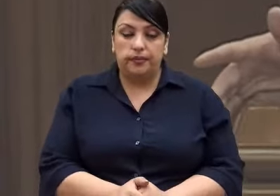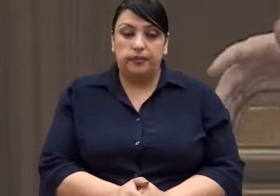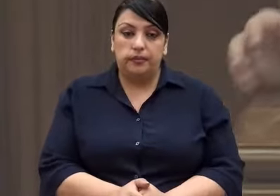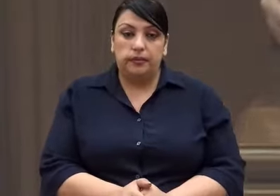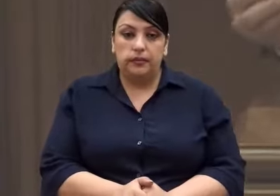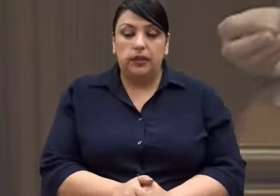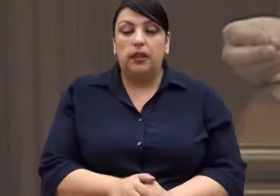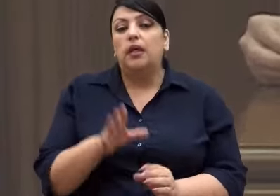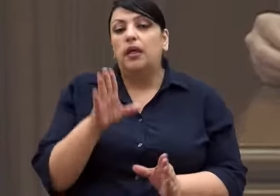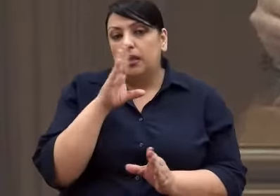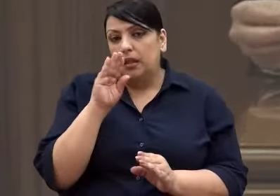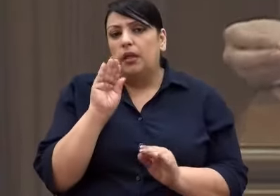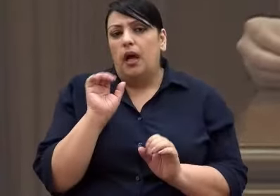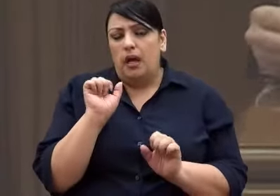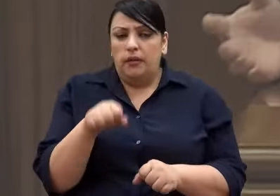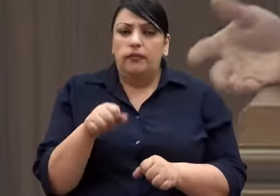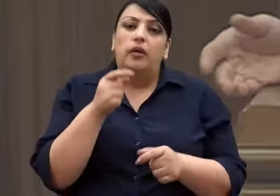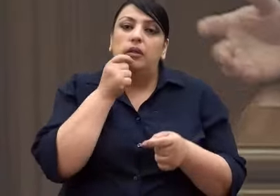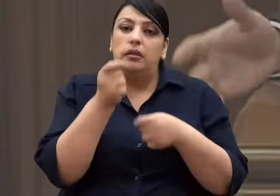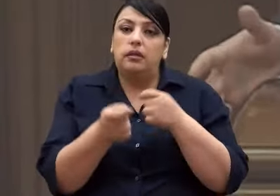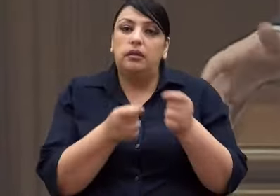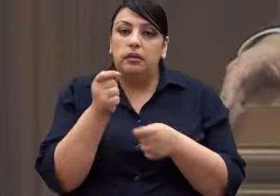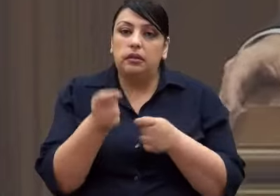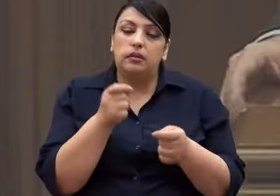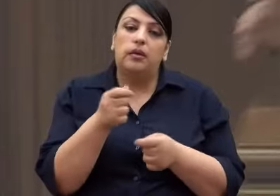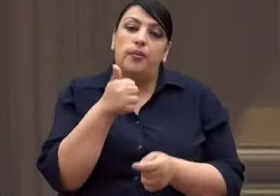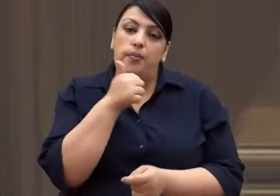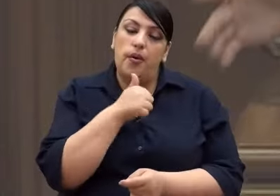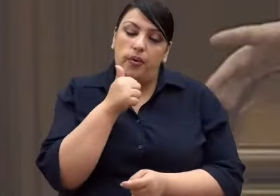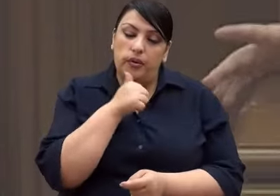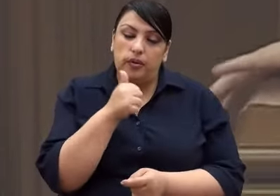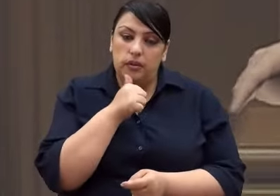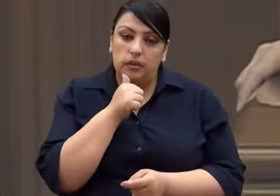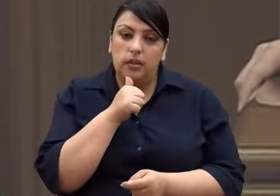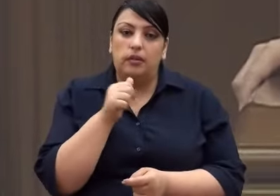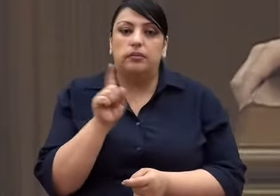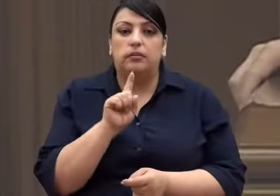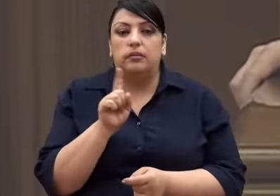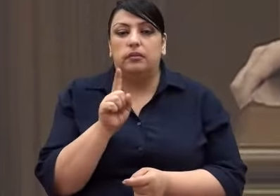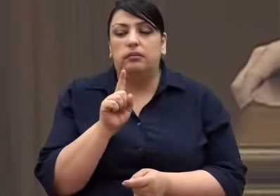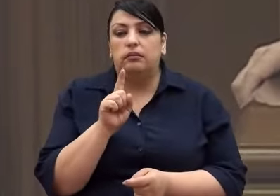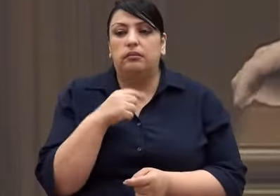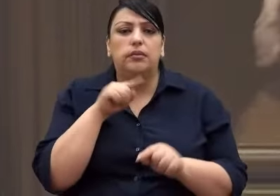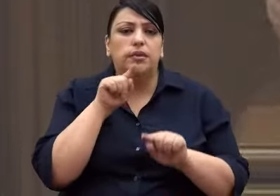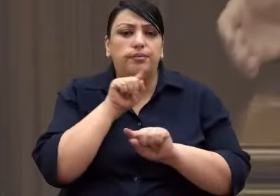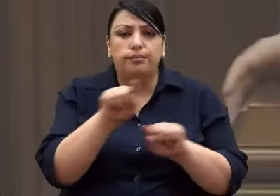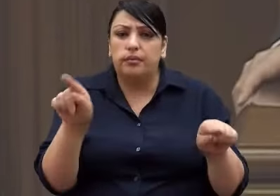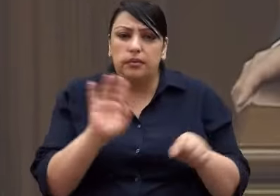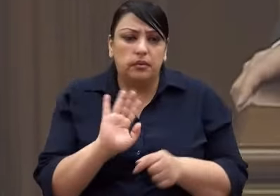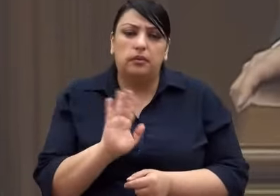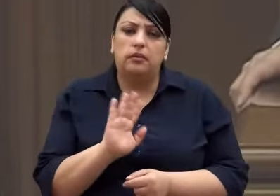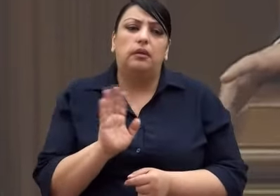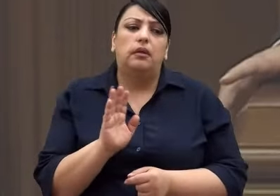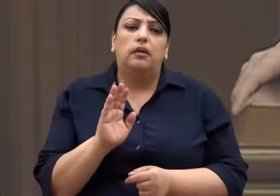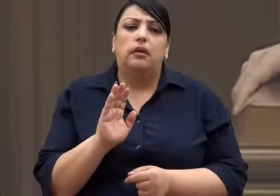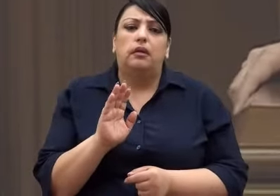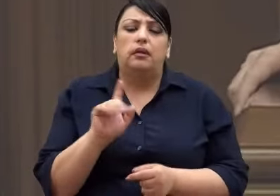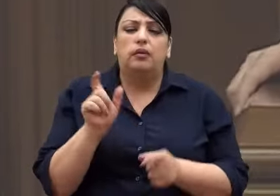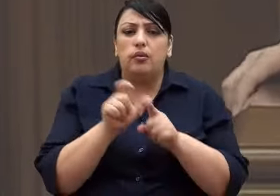հնարավորինս մանրակրկիտ կուրվագծվեն փորձագիտական մակարդակում, ոչ թե քարոշչական, ոչ թե գիտեք լոզունգային, ոչ թե